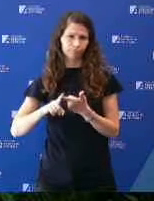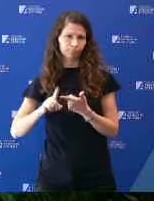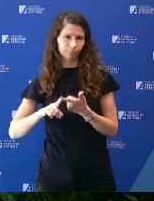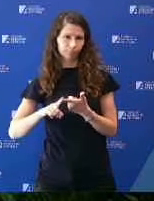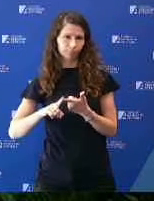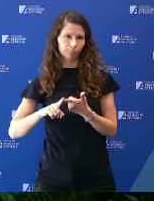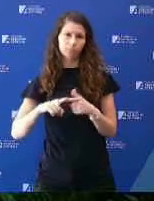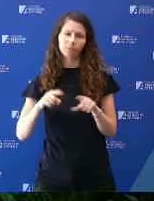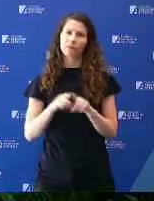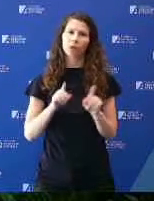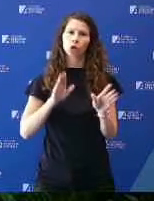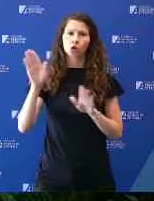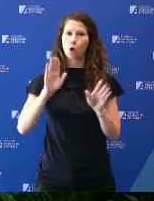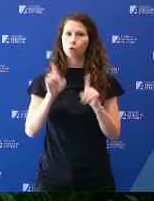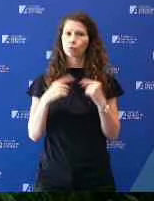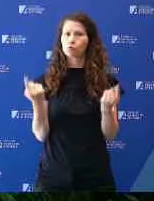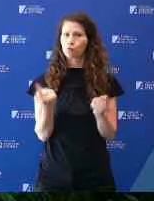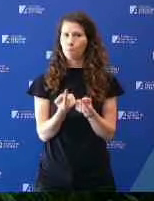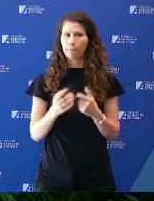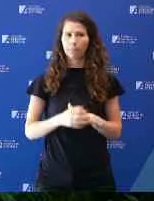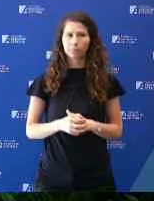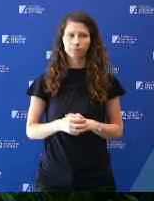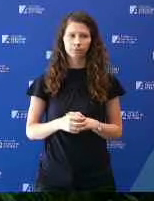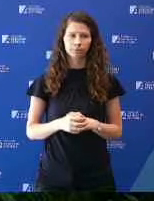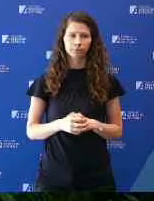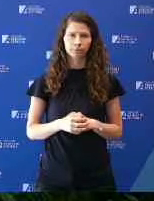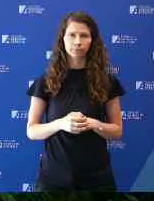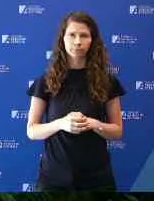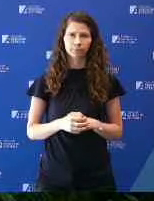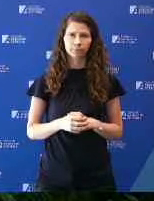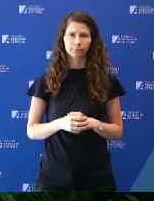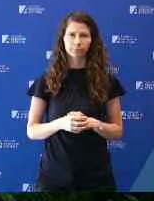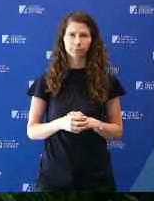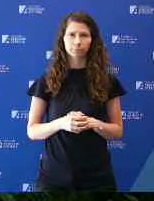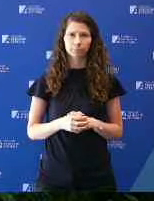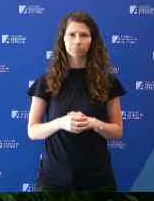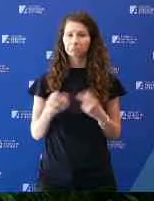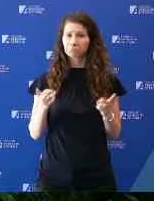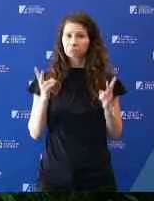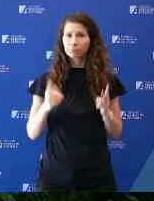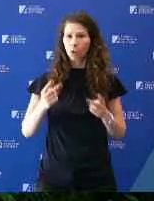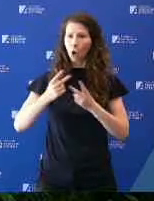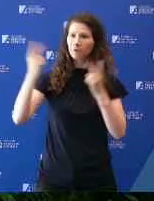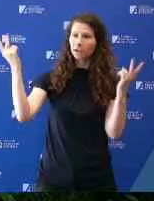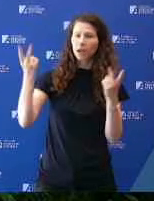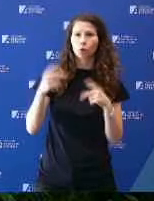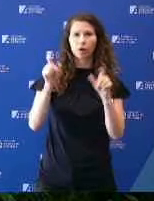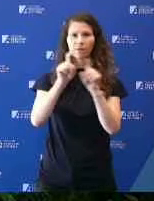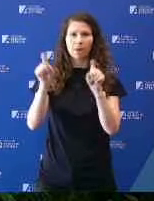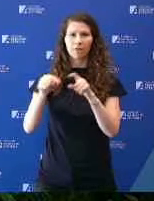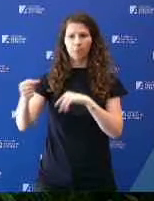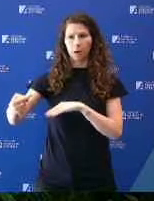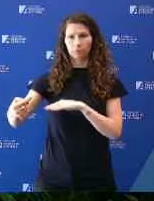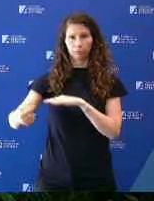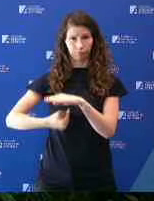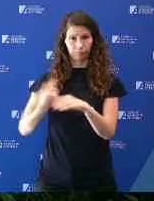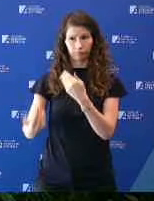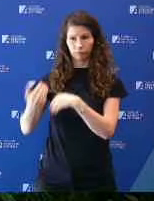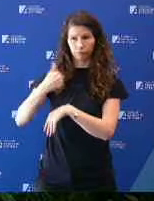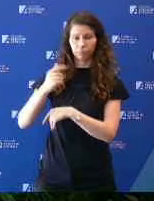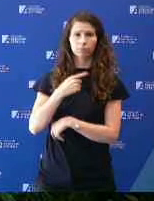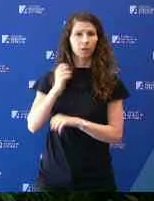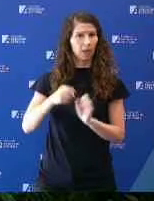Art Showroom, mit dem wir der Öffentlichkeit und den Unternehmen, die zu uns kommen, zeigen